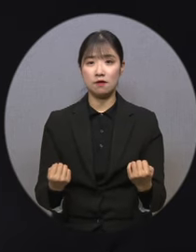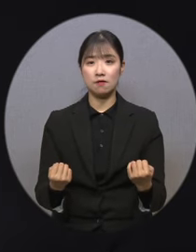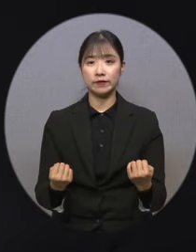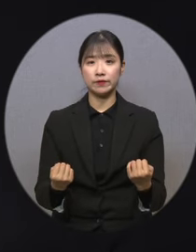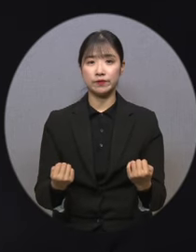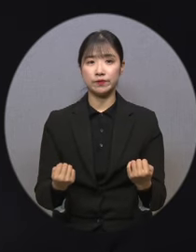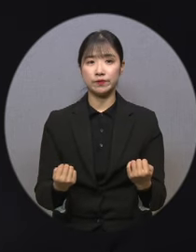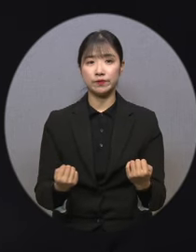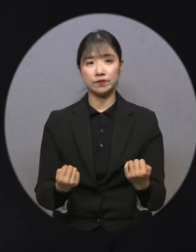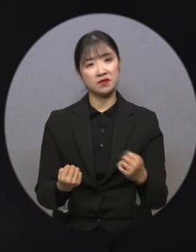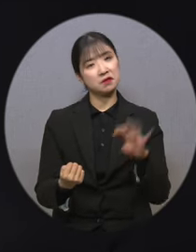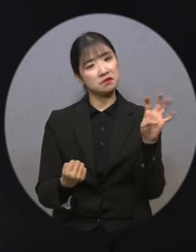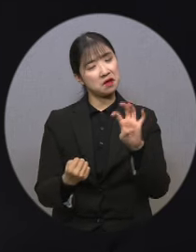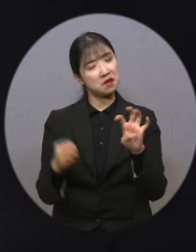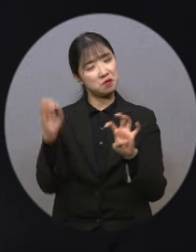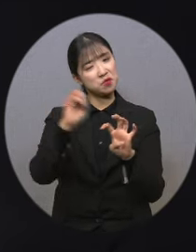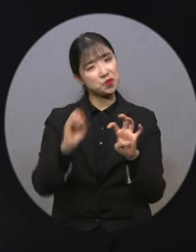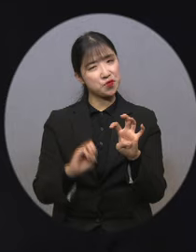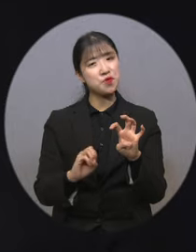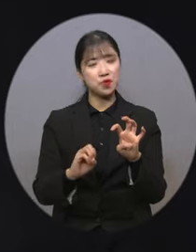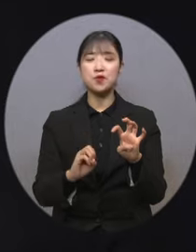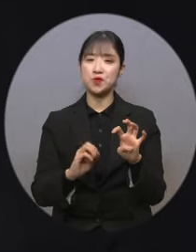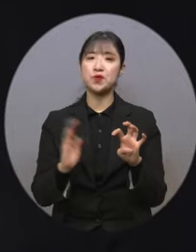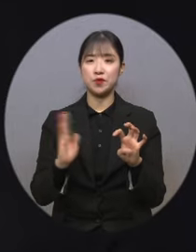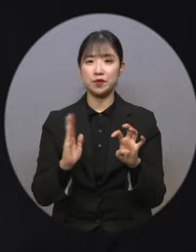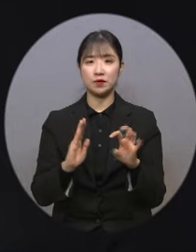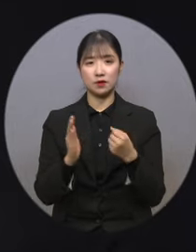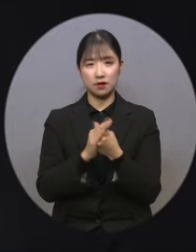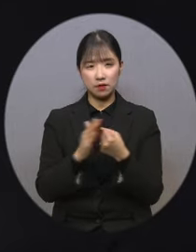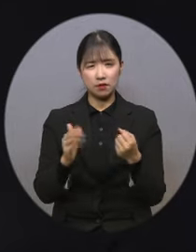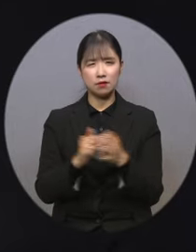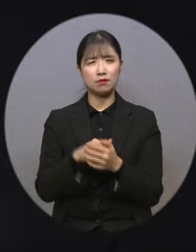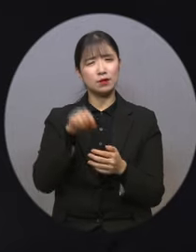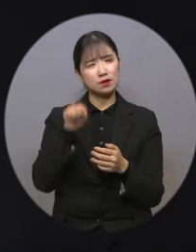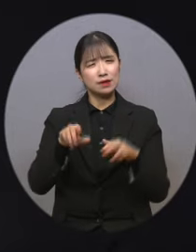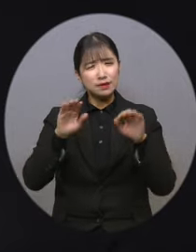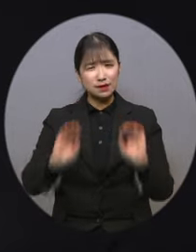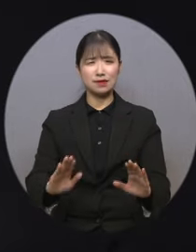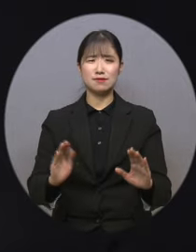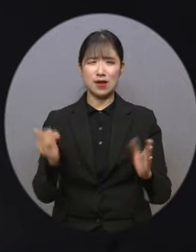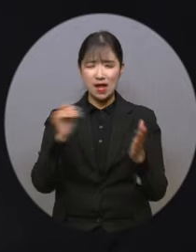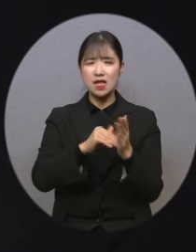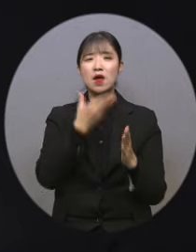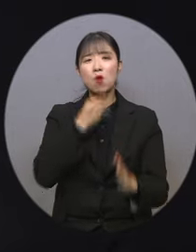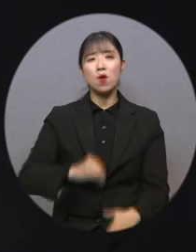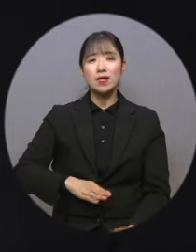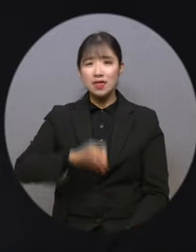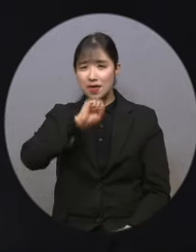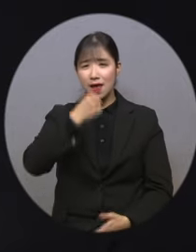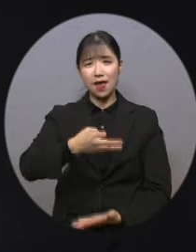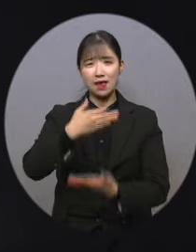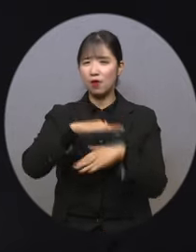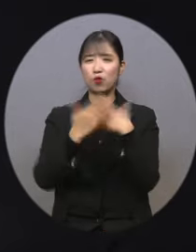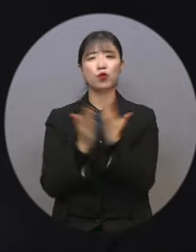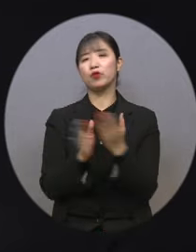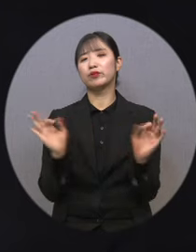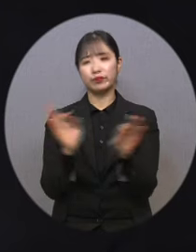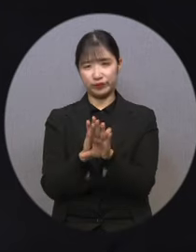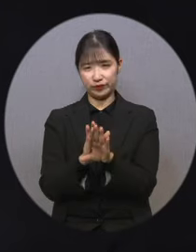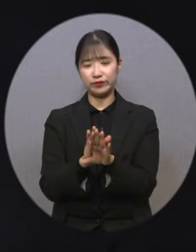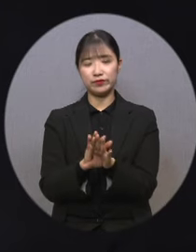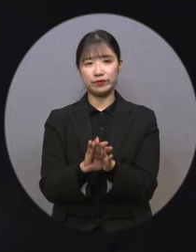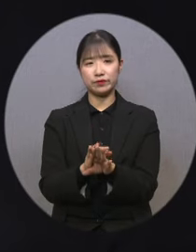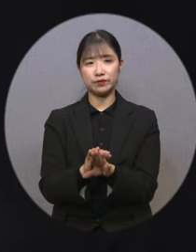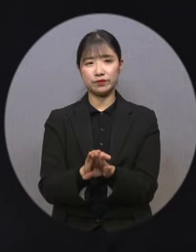예 또한 40% 차지 해요 그래서 저는 이런 지금까지의 복지사 는 전부 없앱니다